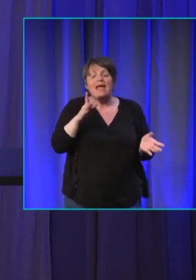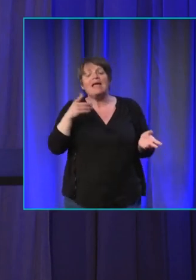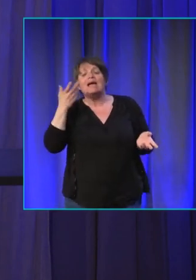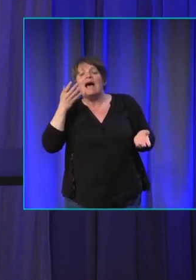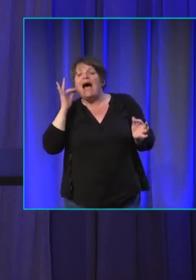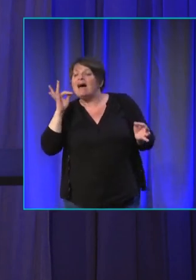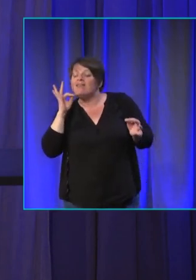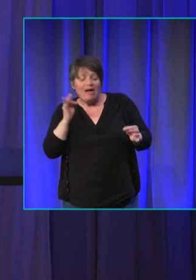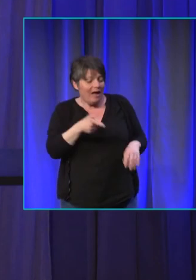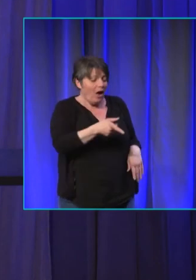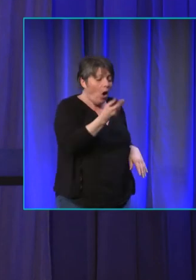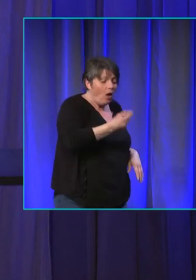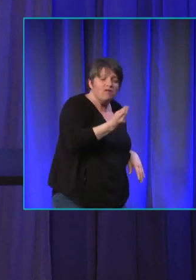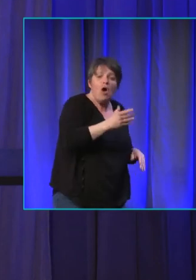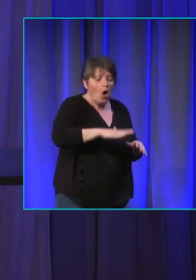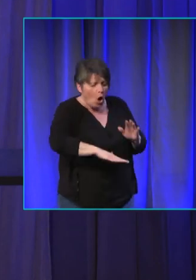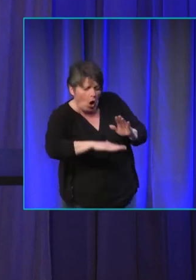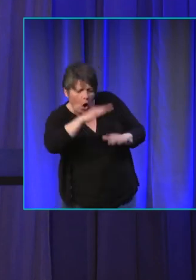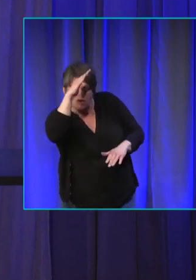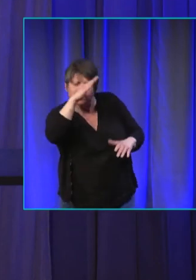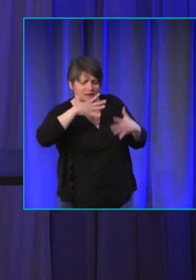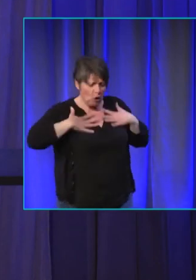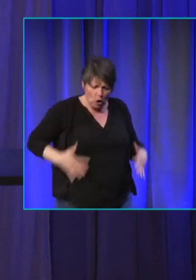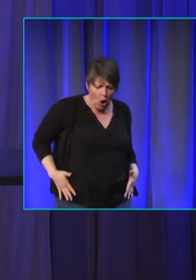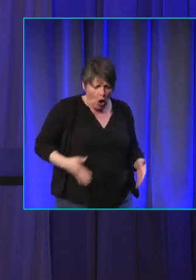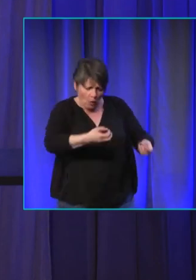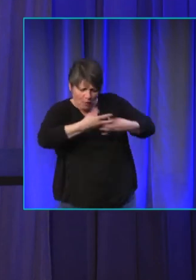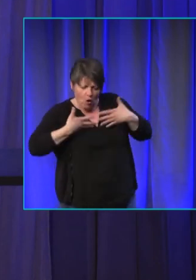et de la maturation au niveau physiologique.